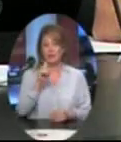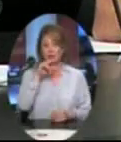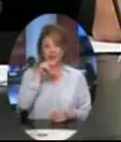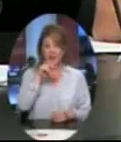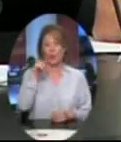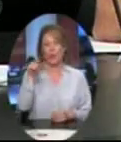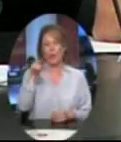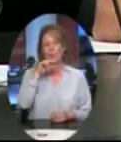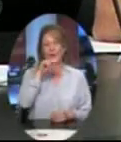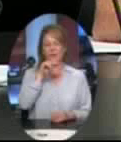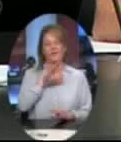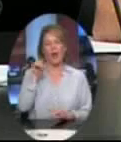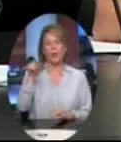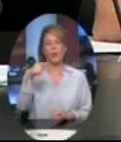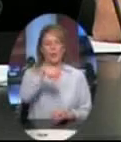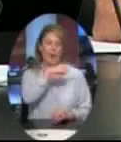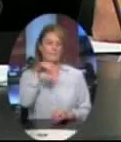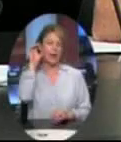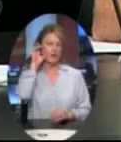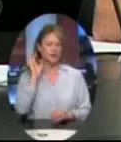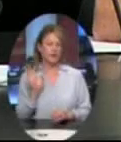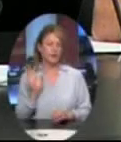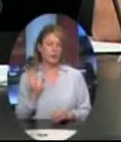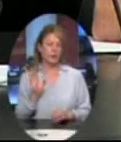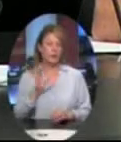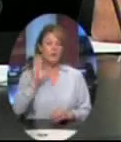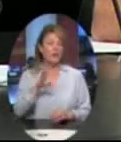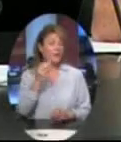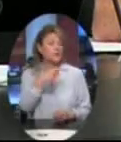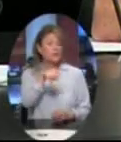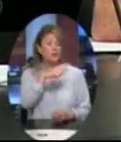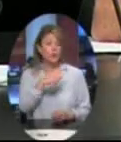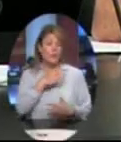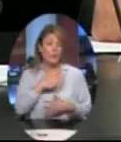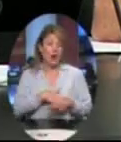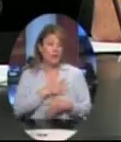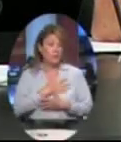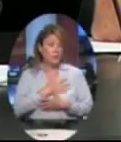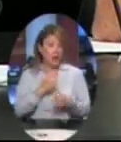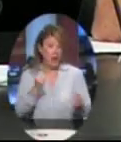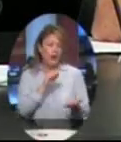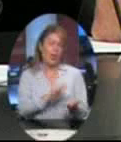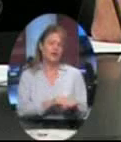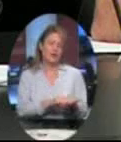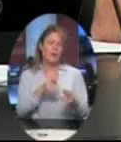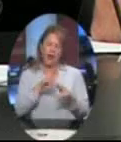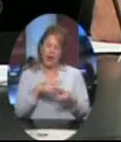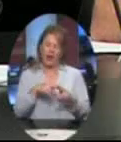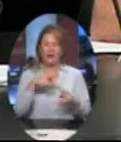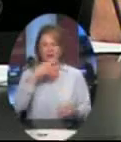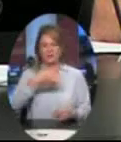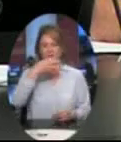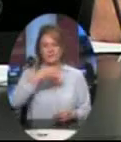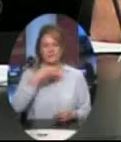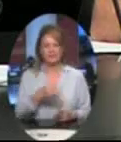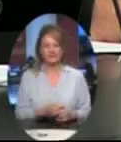ואך ורק הוא ואחרים שומעים, וגם אם מישהו מרגיש שהוא עומד להתפוצץ שירשום, אחר כך יהיה לו זכות דיבור. גם